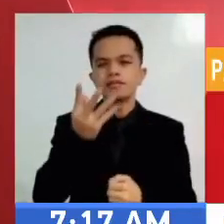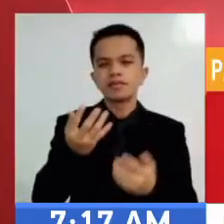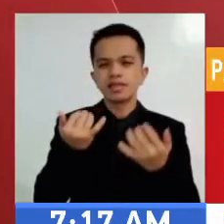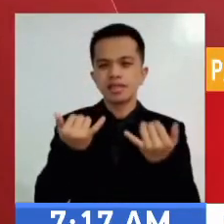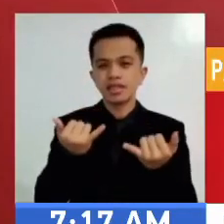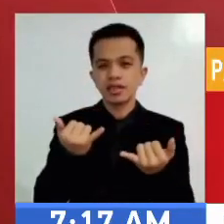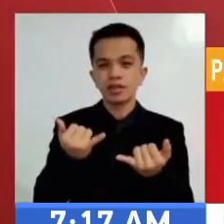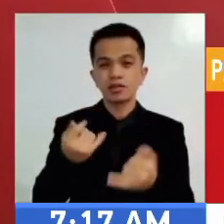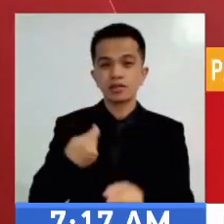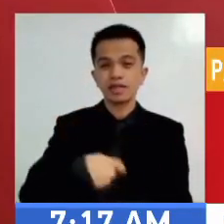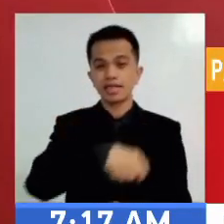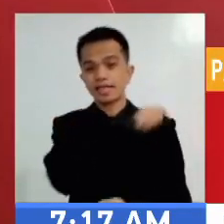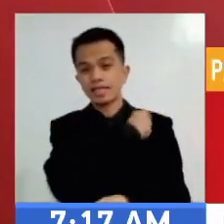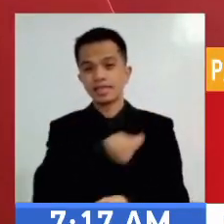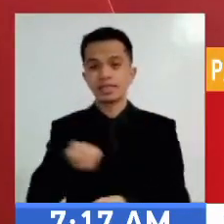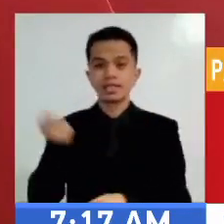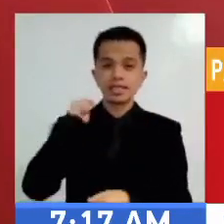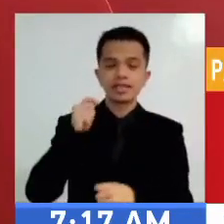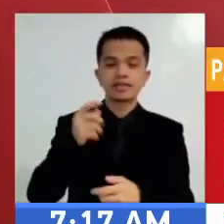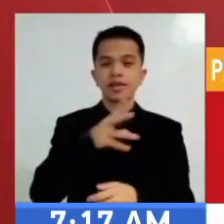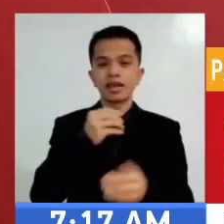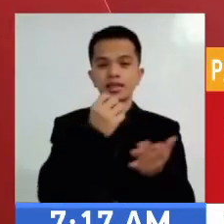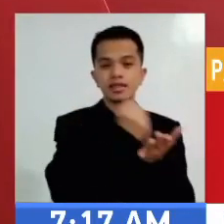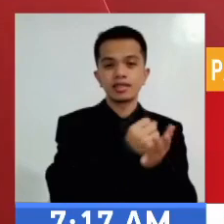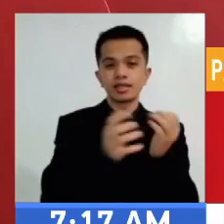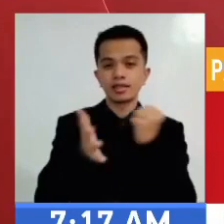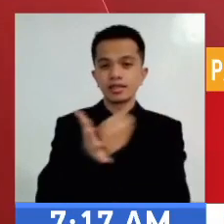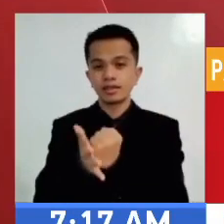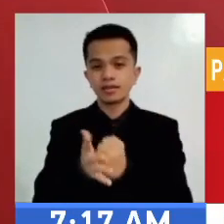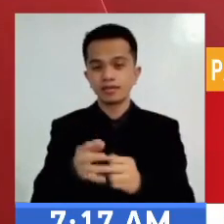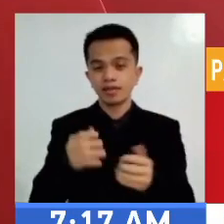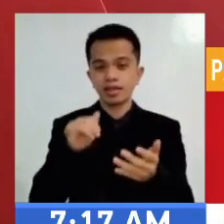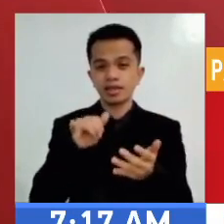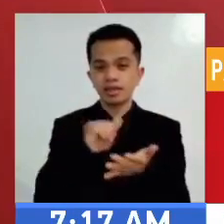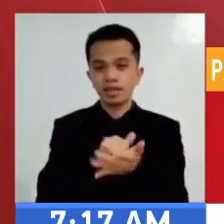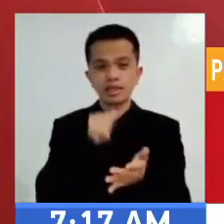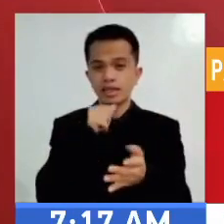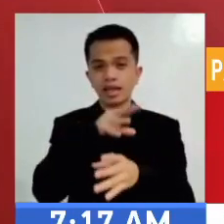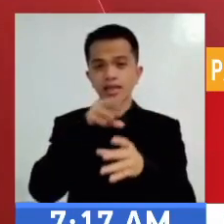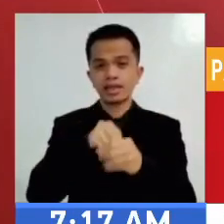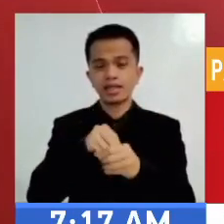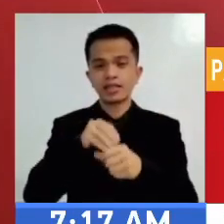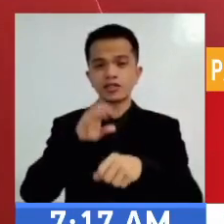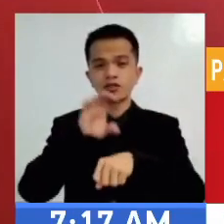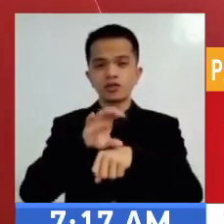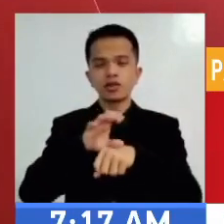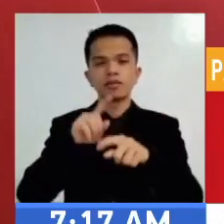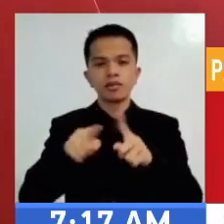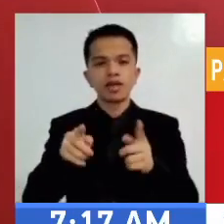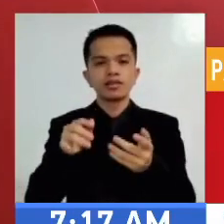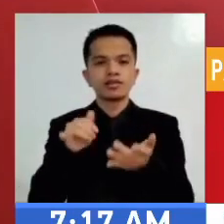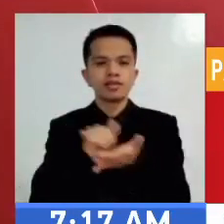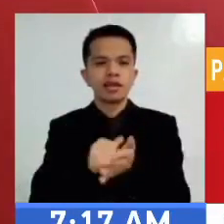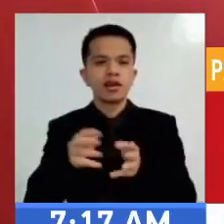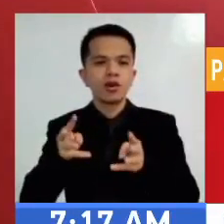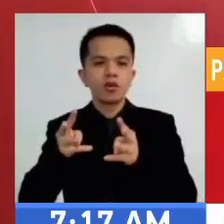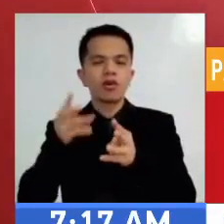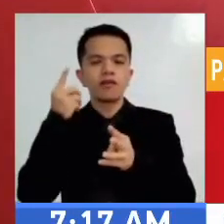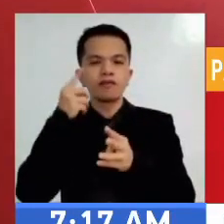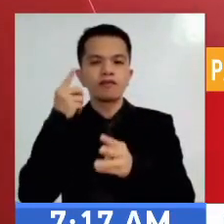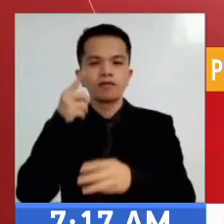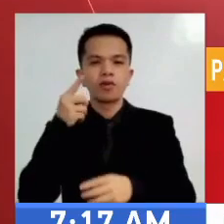nagpepenitensya at nagpapapako sa krus? Hindi po ito sanctioned ng simbahan, pero ito po kasi yung paraan ng pamamanata ng ilan nating mga